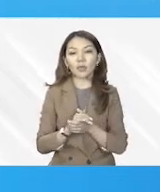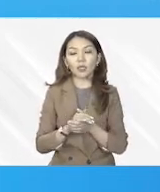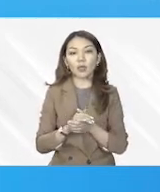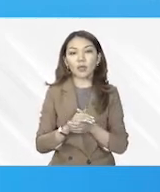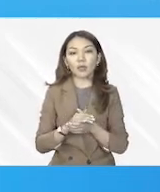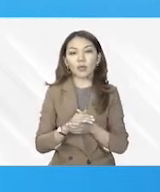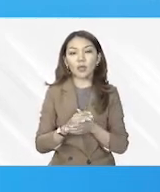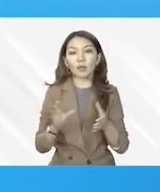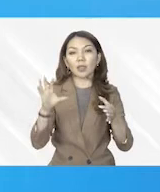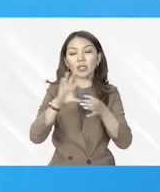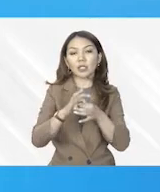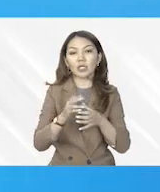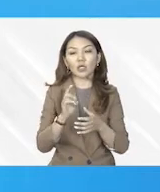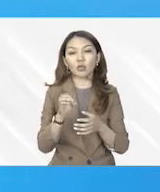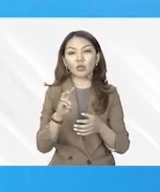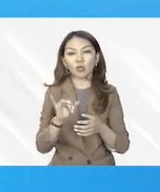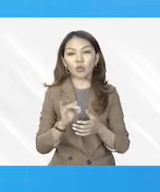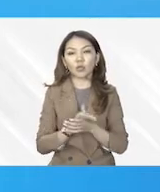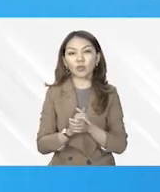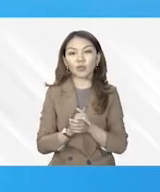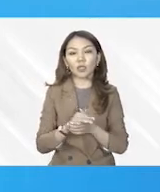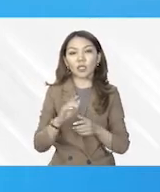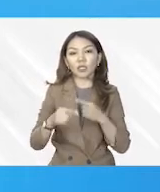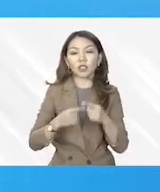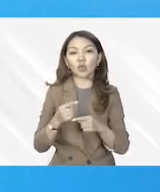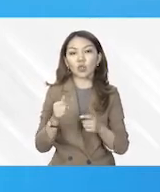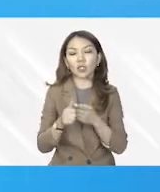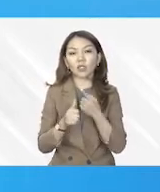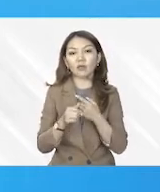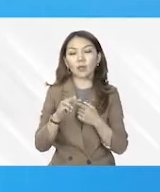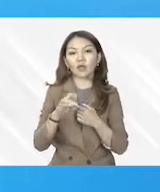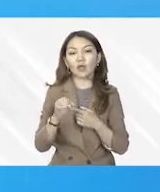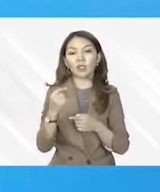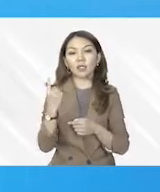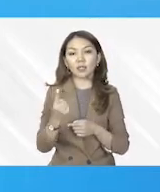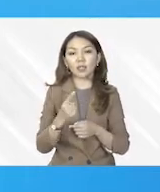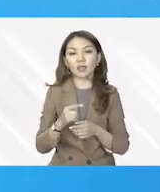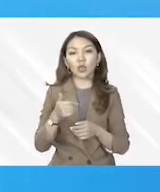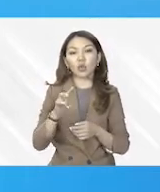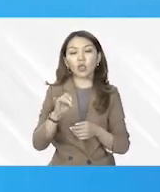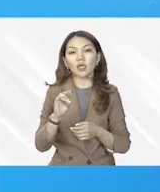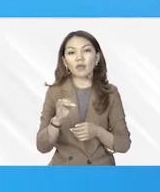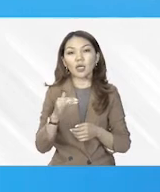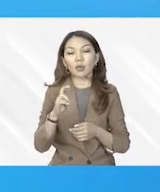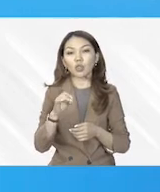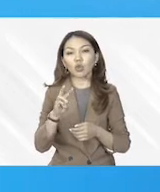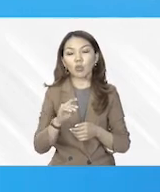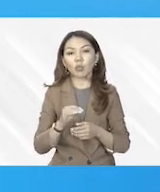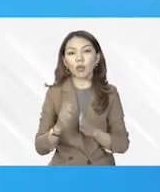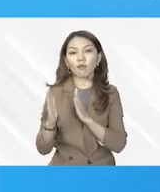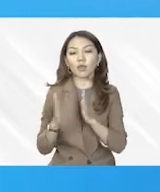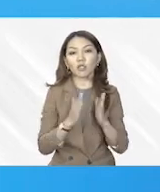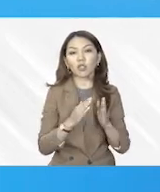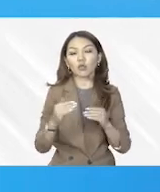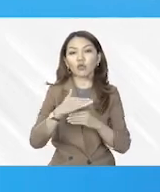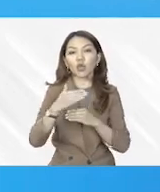хромосомам. Следующая фаза мейоза 1 называется метафаза 1. При этом конъюгированные хромосомы выстраиваются вдоль экватора